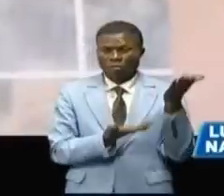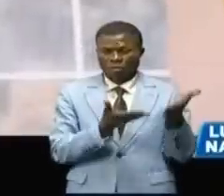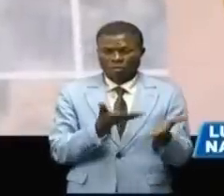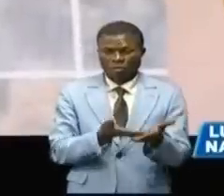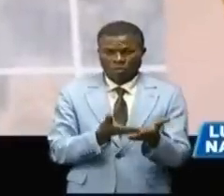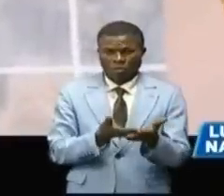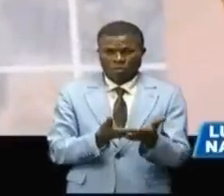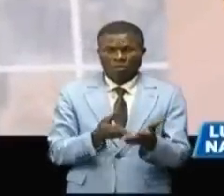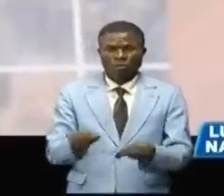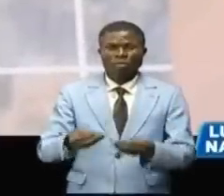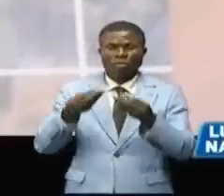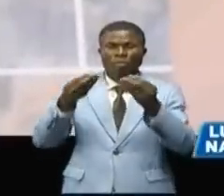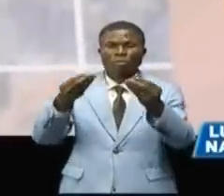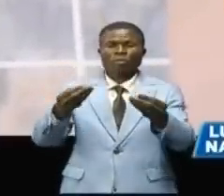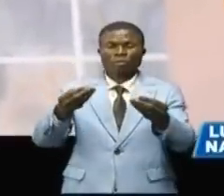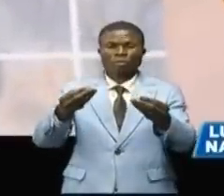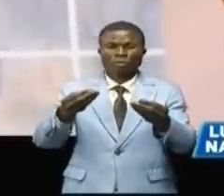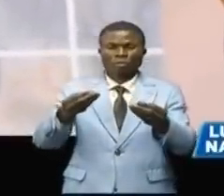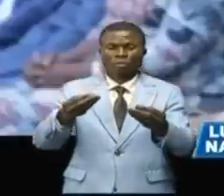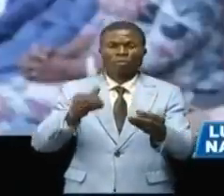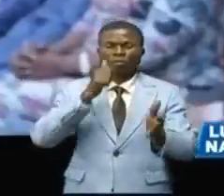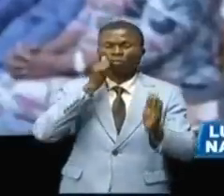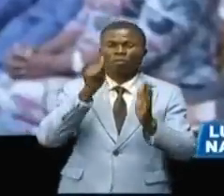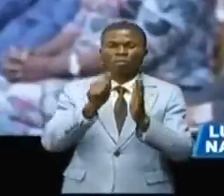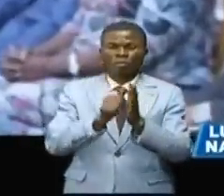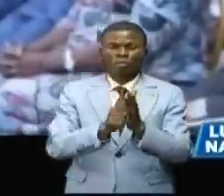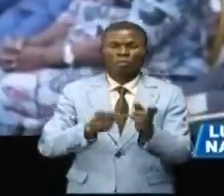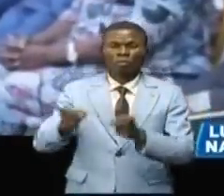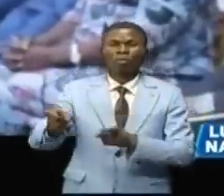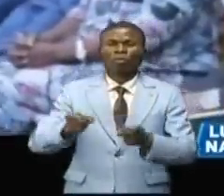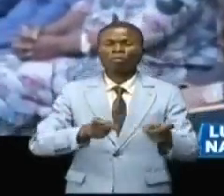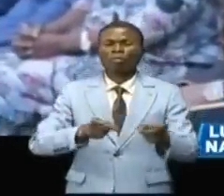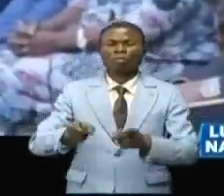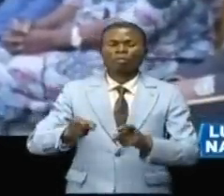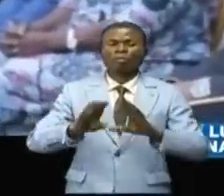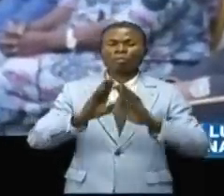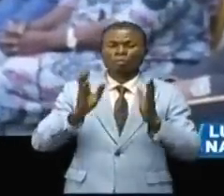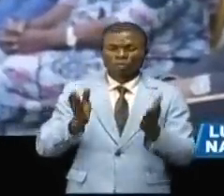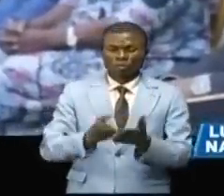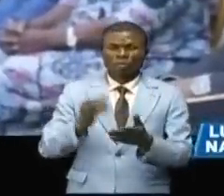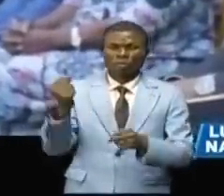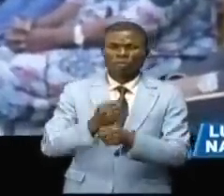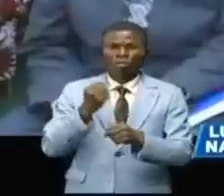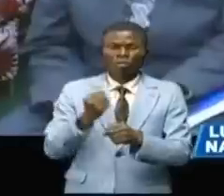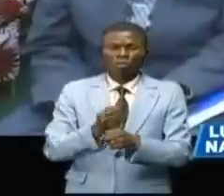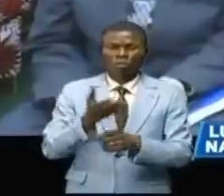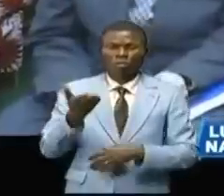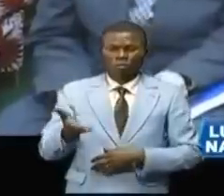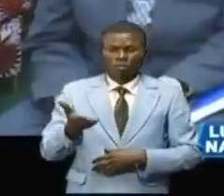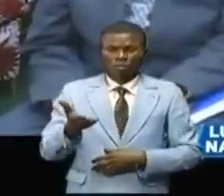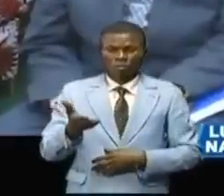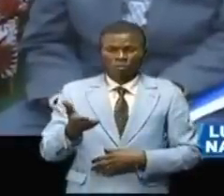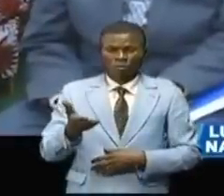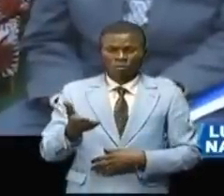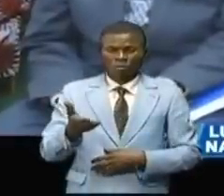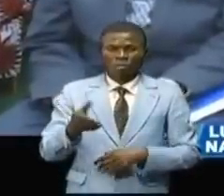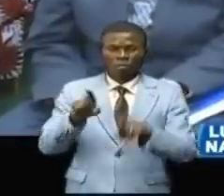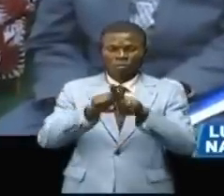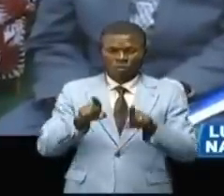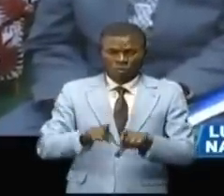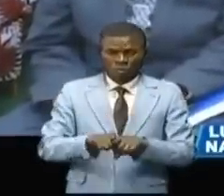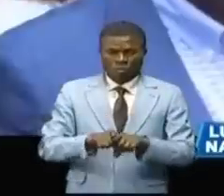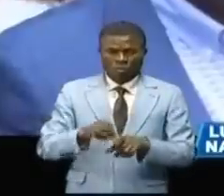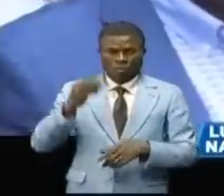avait accordé par un arrêté la gestion des écoles du cycle professionnel communément appelées écoles du cycle court